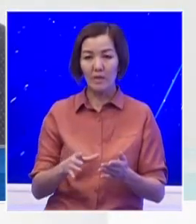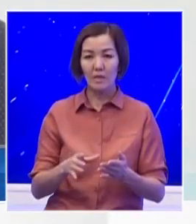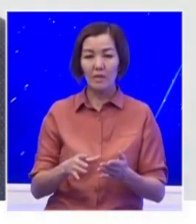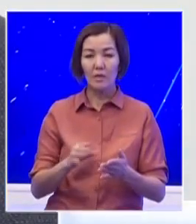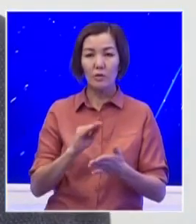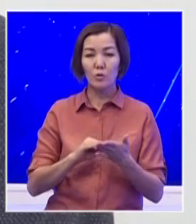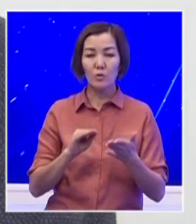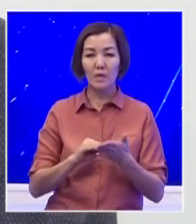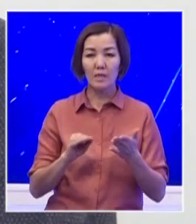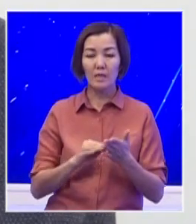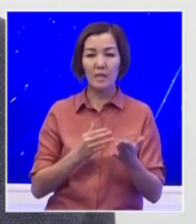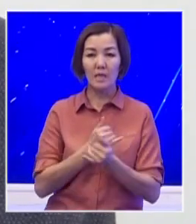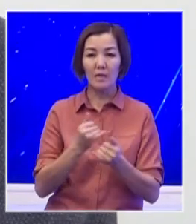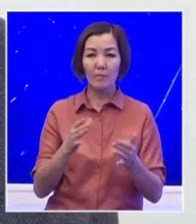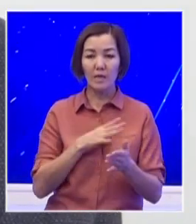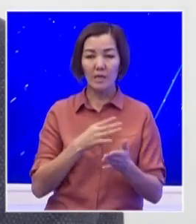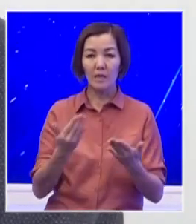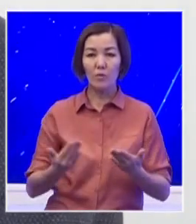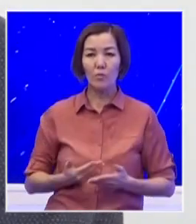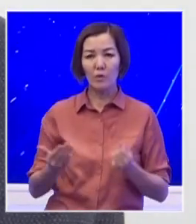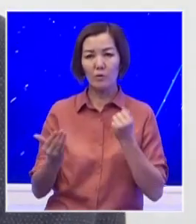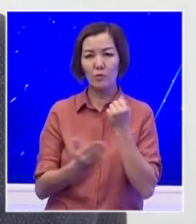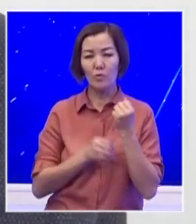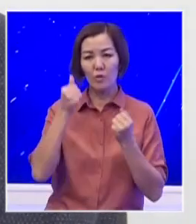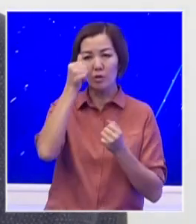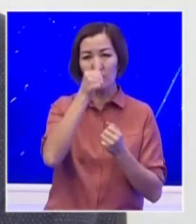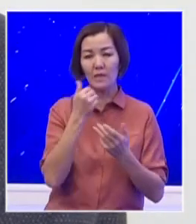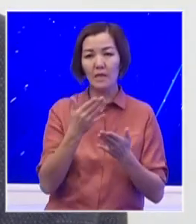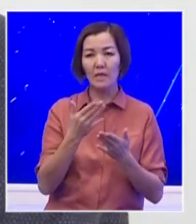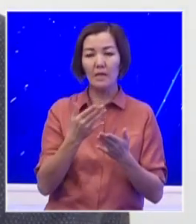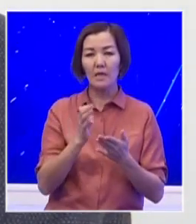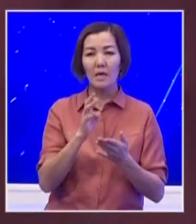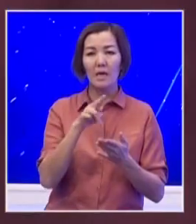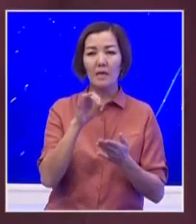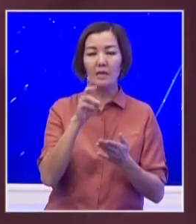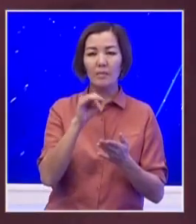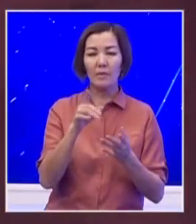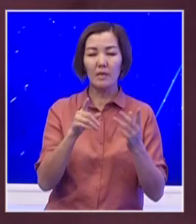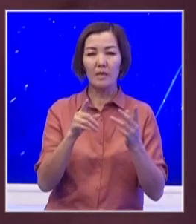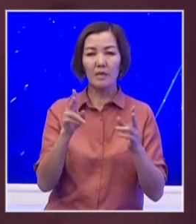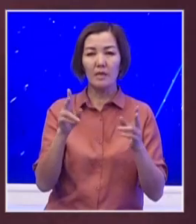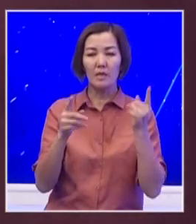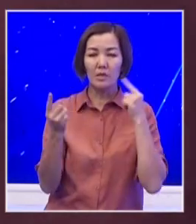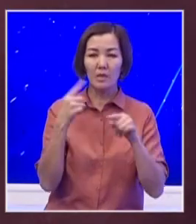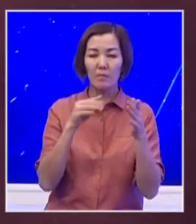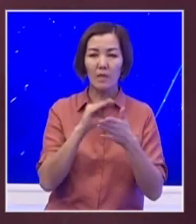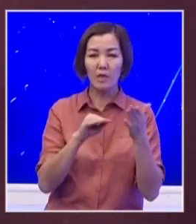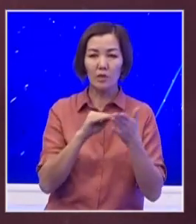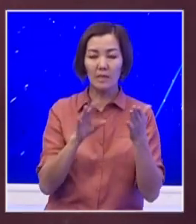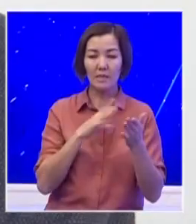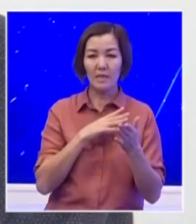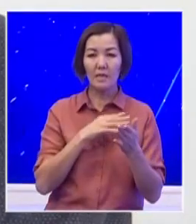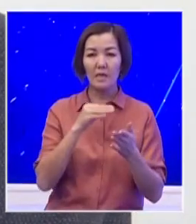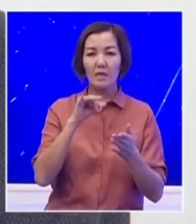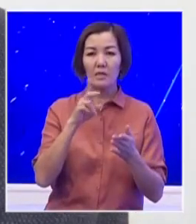журналистика саласында біраз еңбек еткен, содан кейін өмірінің соңғы жылдары кәдімгі әдеби тұшымды дүниелер жазған.